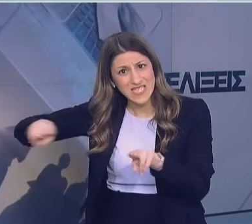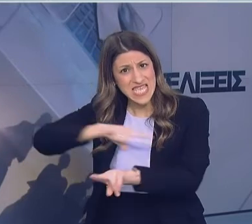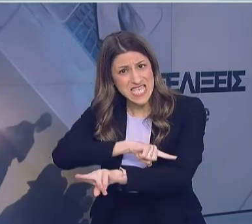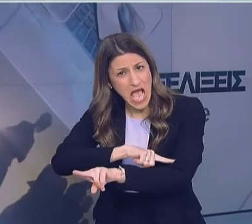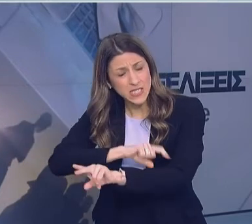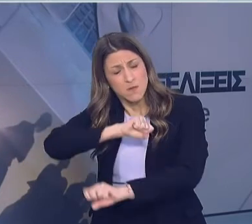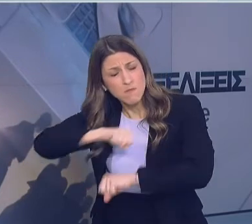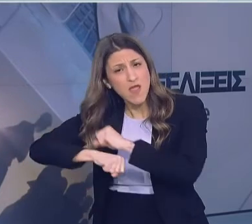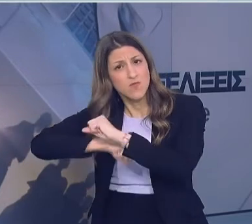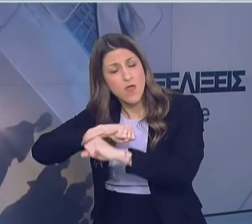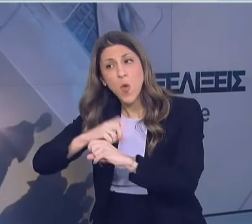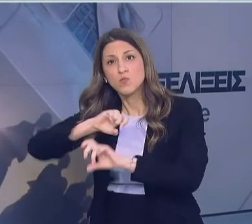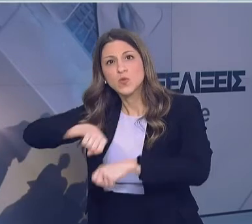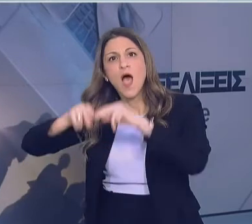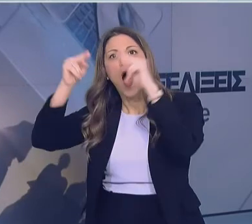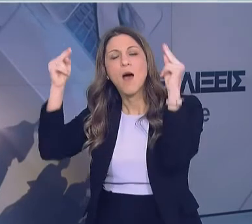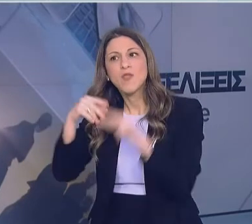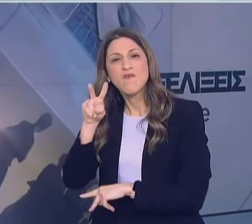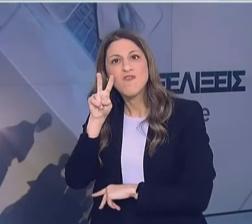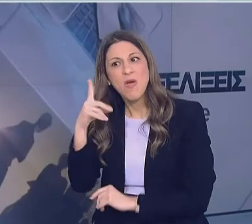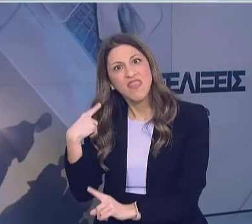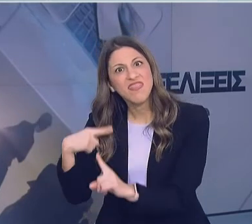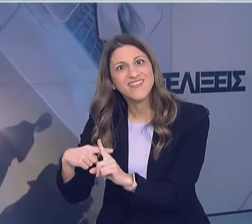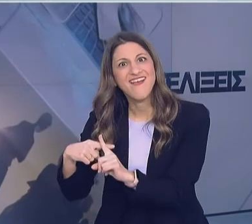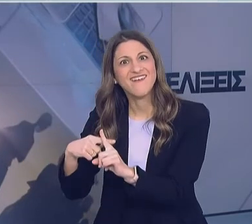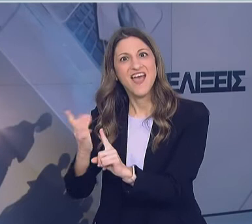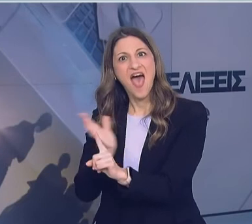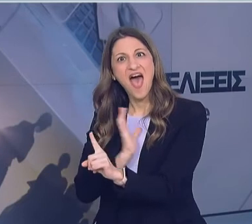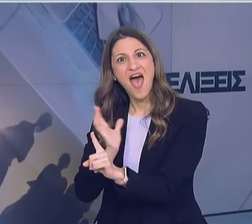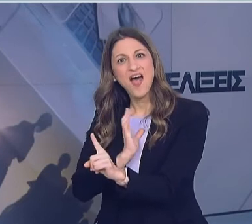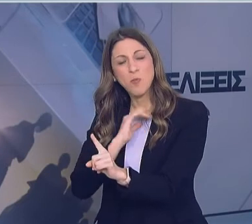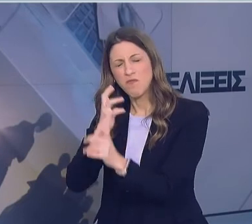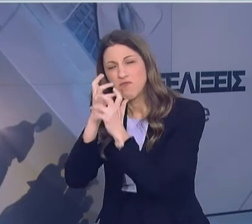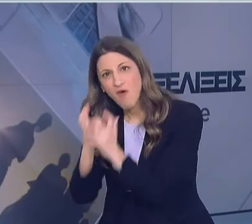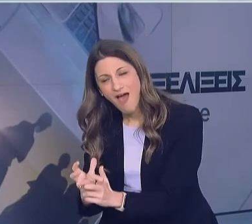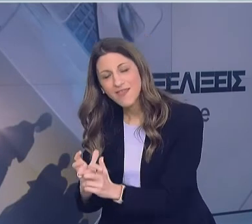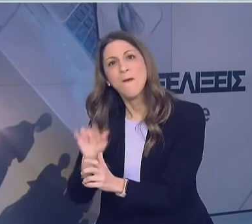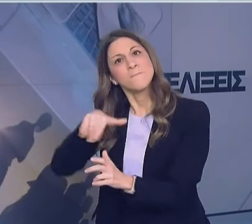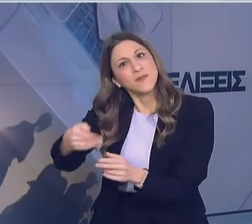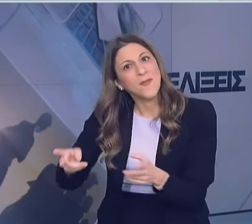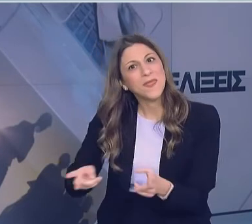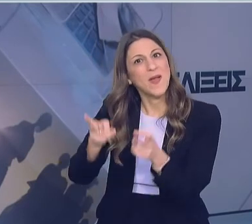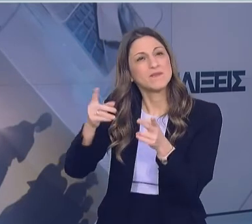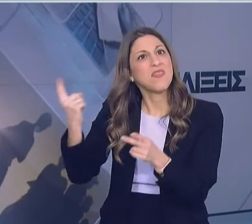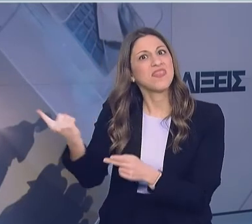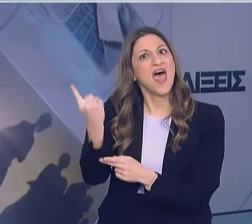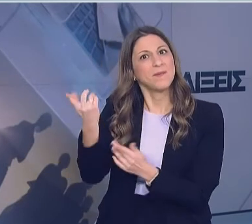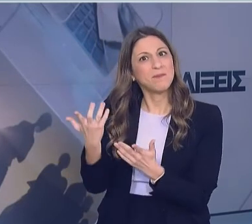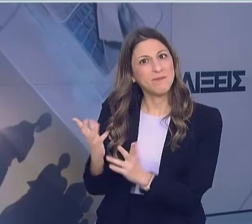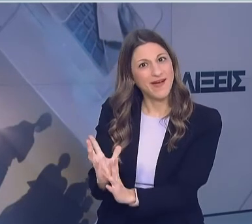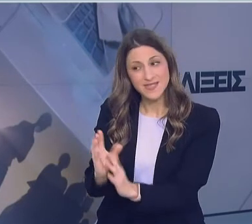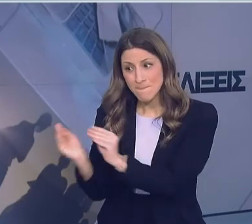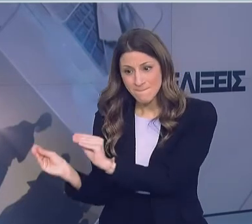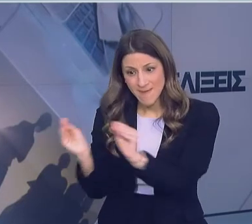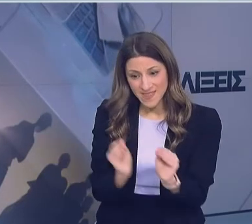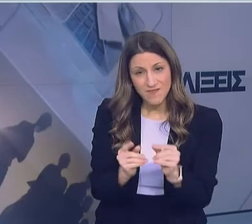και εξακολουθούμε να βλέπουμε καθημερινά θετικά αποτελέσματα στις πιο σοβαρές περιπτώσεις της νόσου. Και όσο η επιδημία παραμένει σε